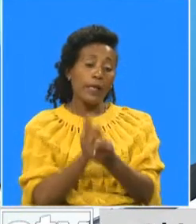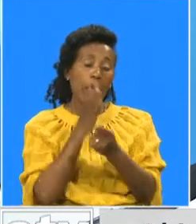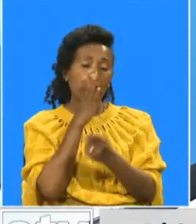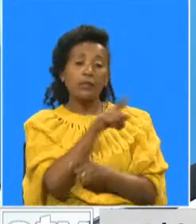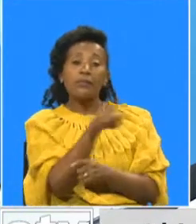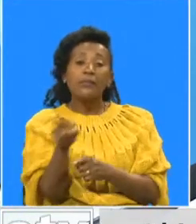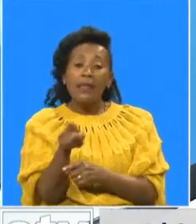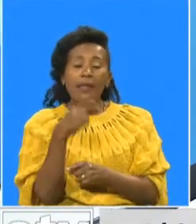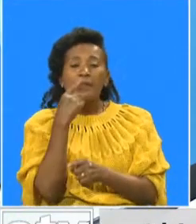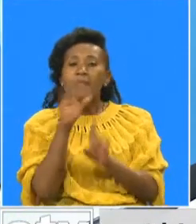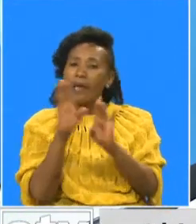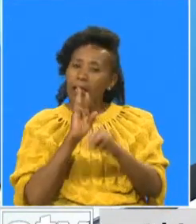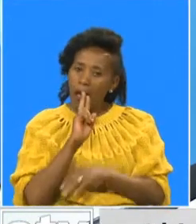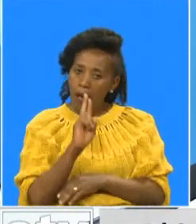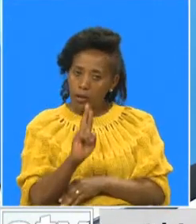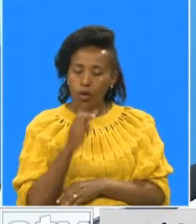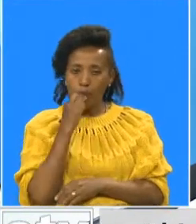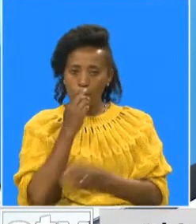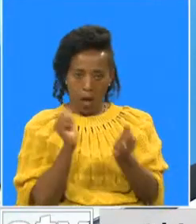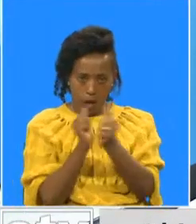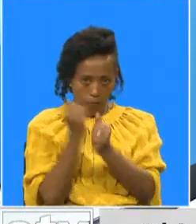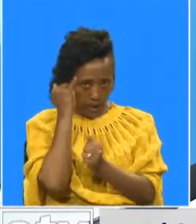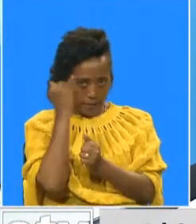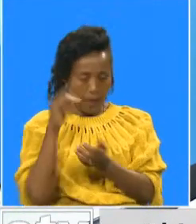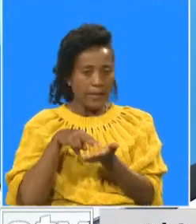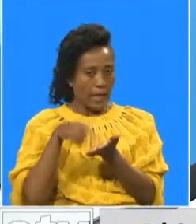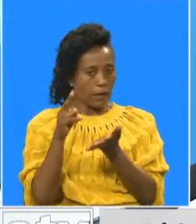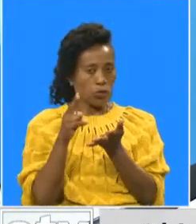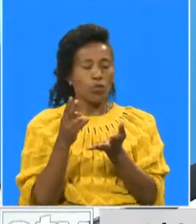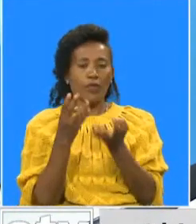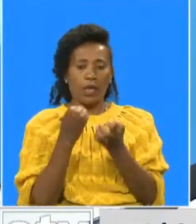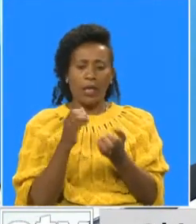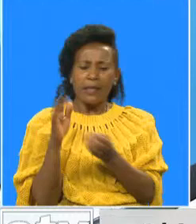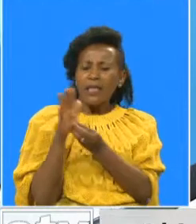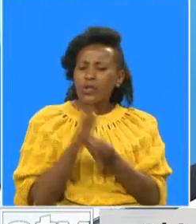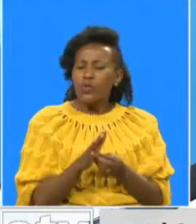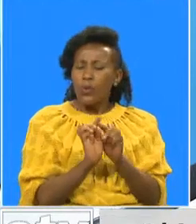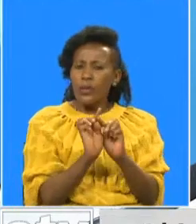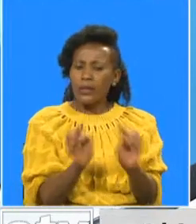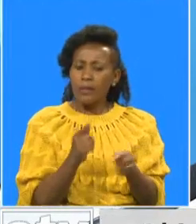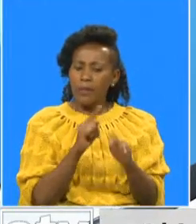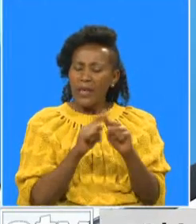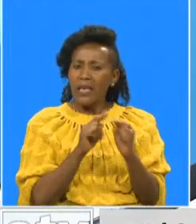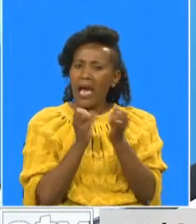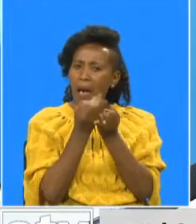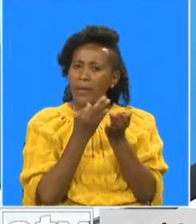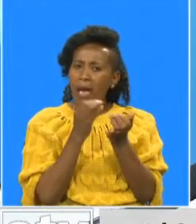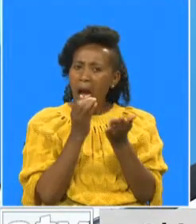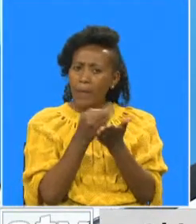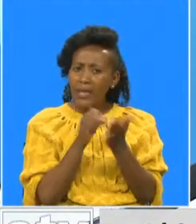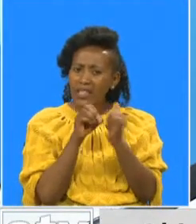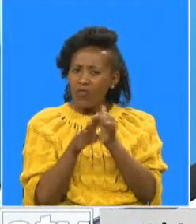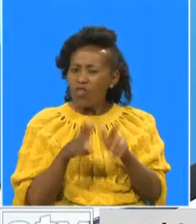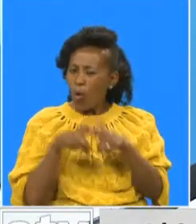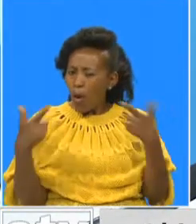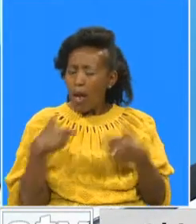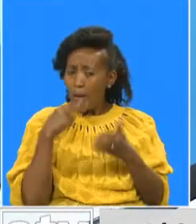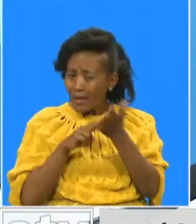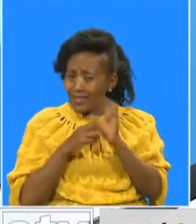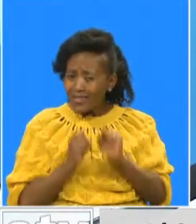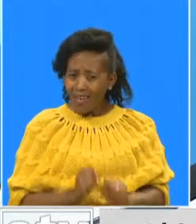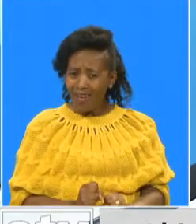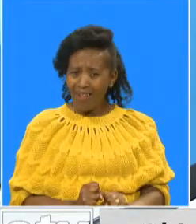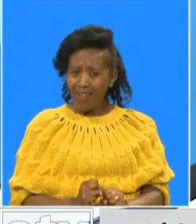እናንተ ምንድነው እያደረጋችሁ ያላችሁት የሚለውን አብረው ሐሳብ እንዲያነሱልኝ ነው። ተጽዕኖው ግን በተለይ አምራች ዘርፉ ላይ የጎላ ነበር ብሎ መናገር ይቻላል?